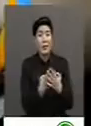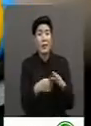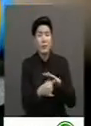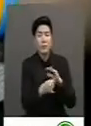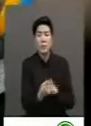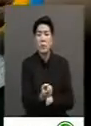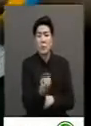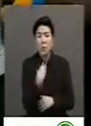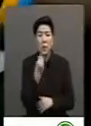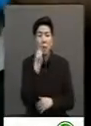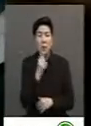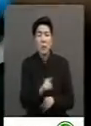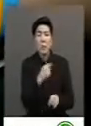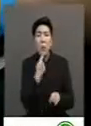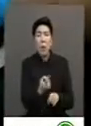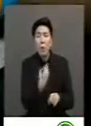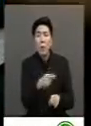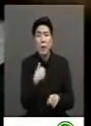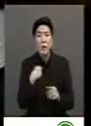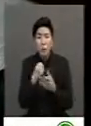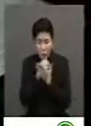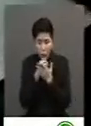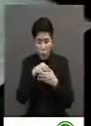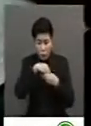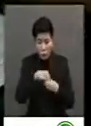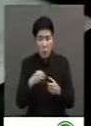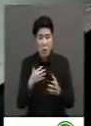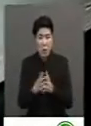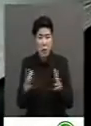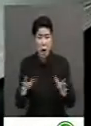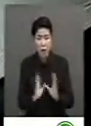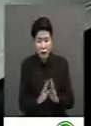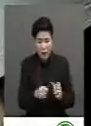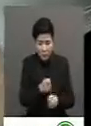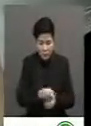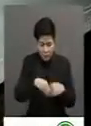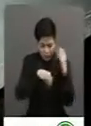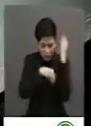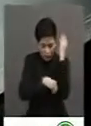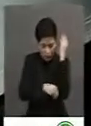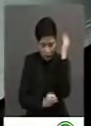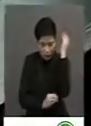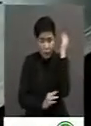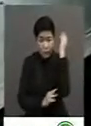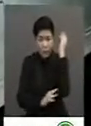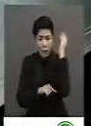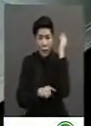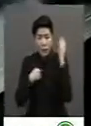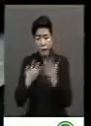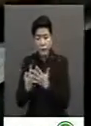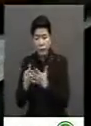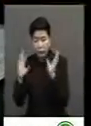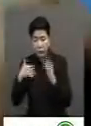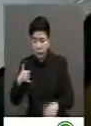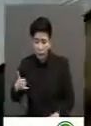แล้วก็บอกว่านายประจวบเนี่ยนะฮะเขาบอกว่าเขามียาเสพติดในครอบครองเยอะเอาฝังเอาไว้ที่ต้นไทรพอพ้นคุกออกมาก็เล